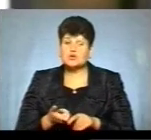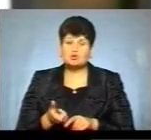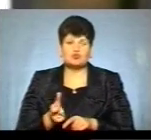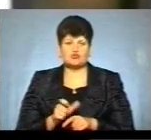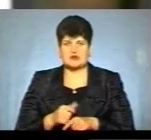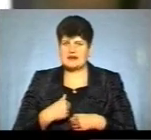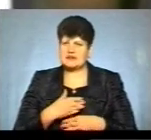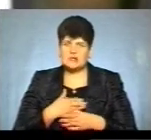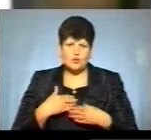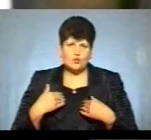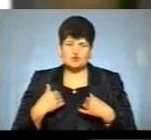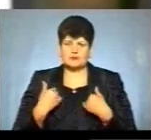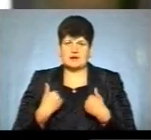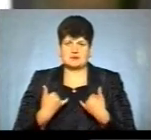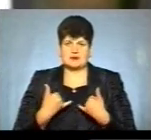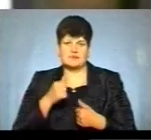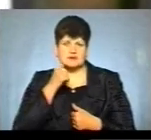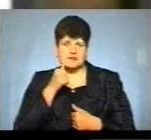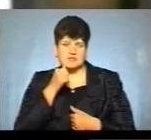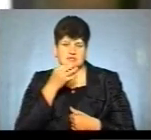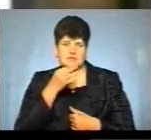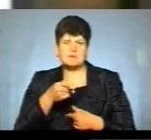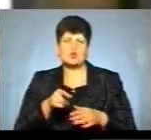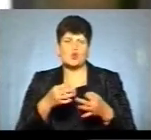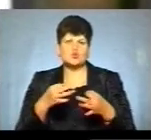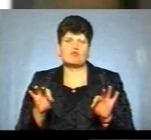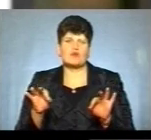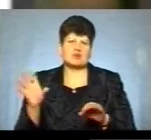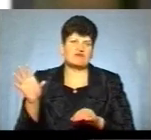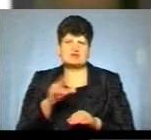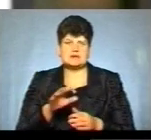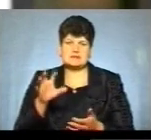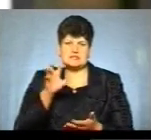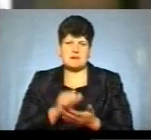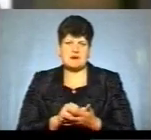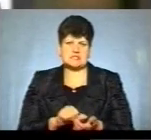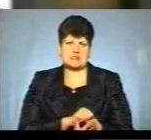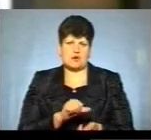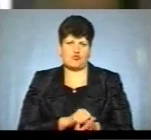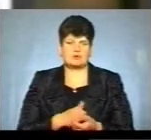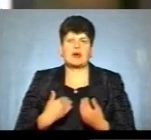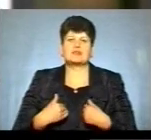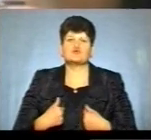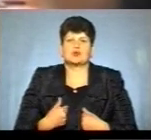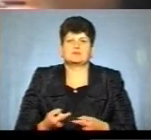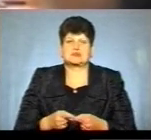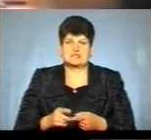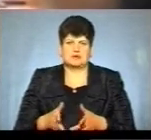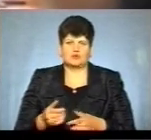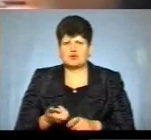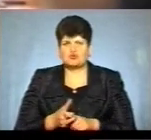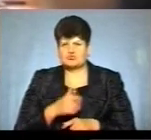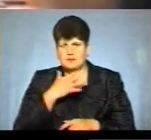не хочу, щоб нам завтра сказали, що ми дозволили всім займатися наркотиками. Навіщо нам це? У нас дуже